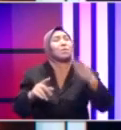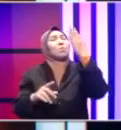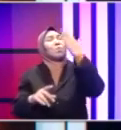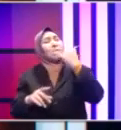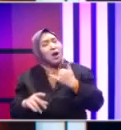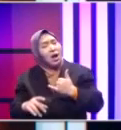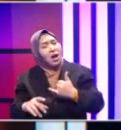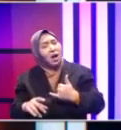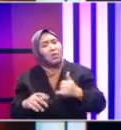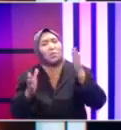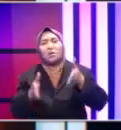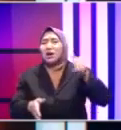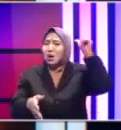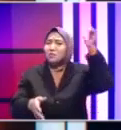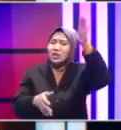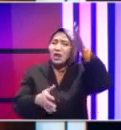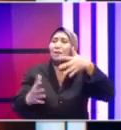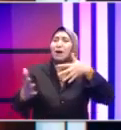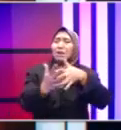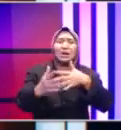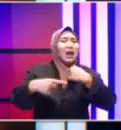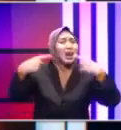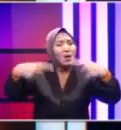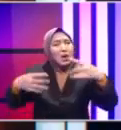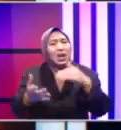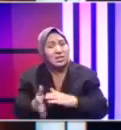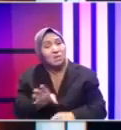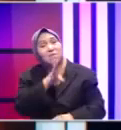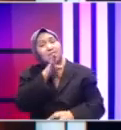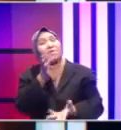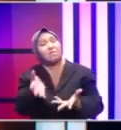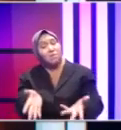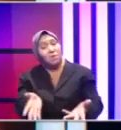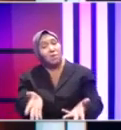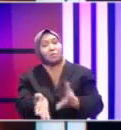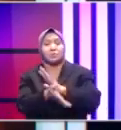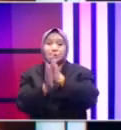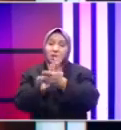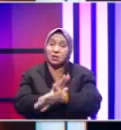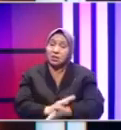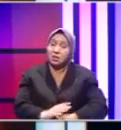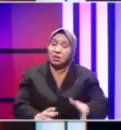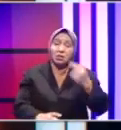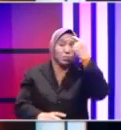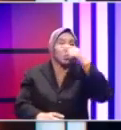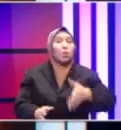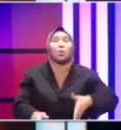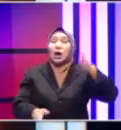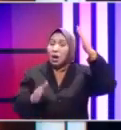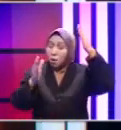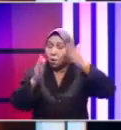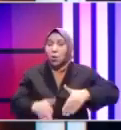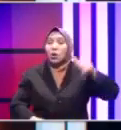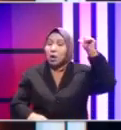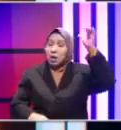hendak melanggar lagi Kenapa mereka hendak melawan daging wajan kafirina ada bermukim dan bagi orang kafir itu ada